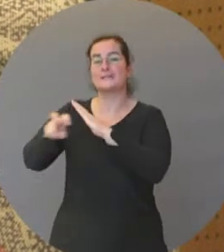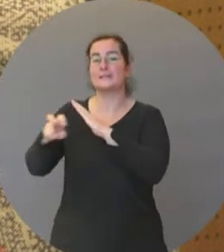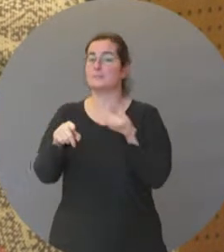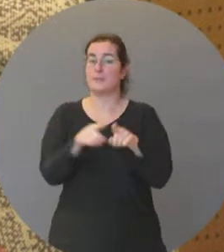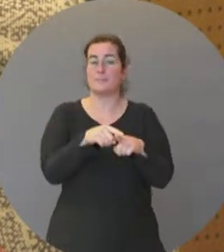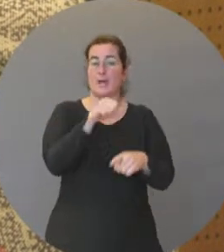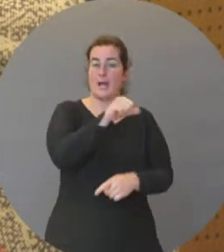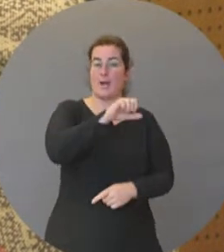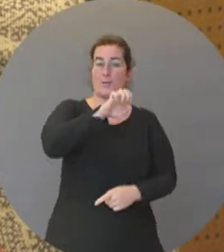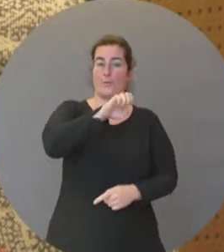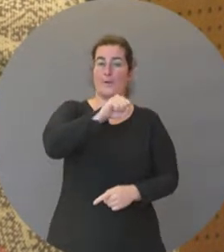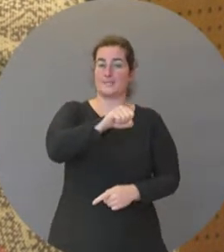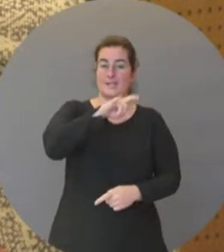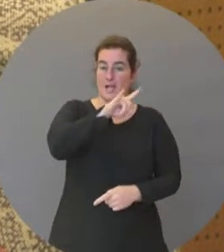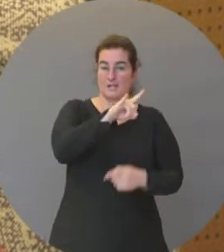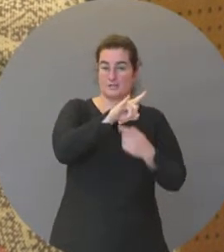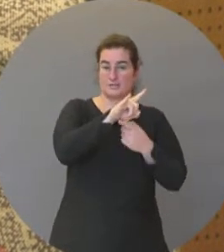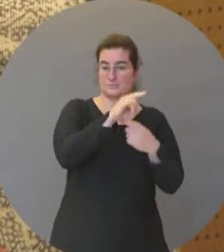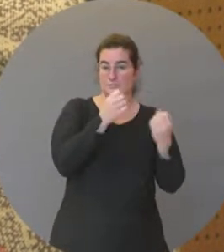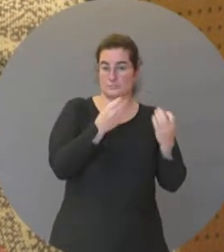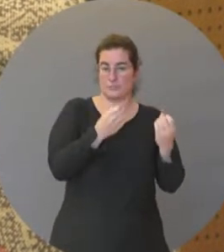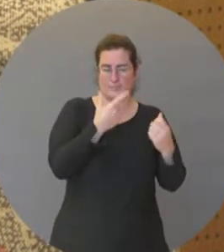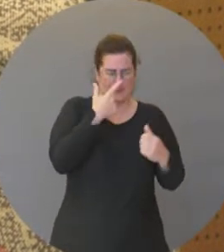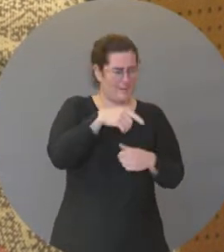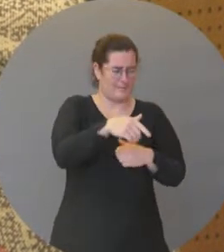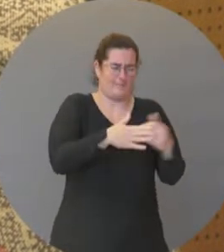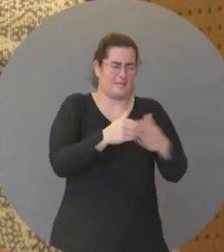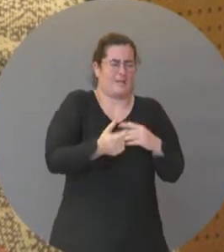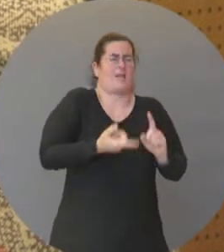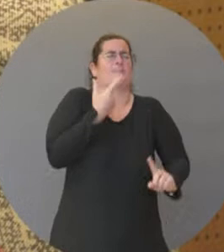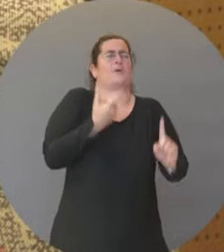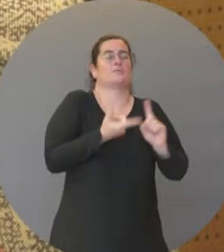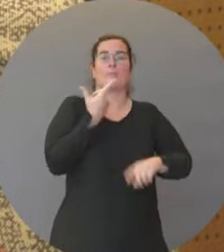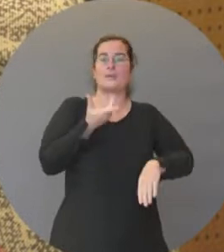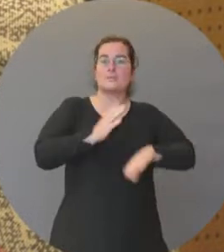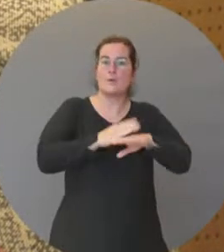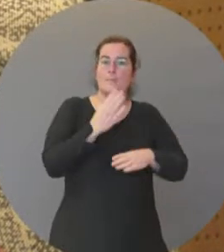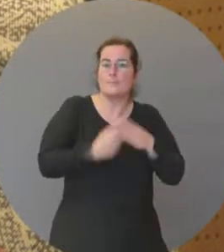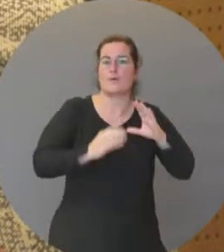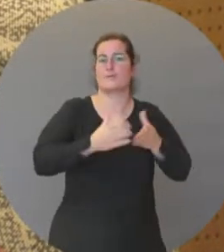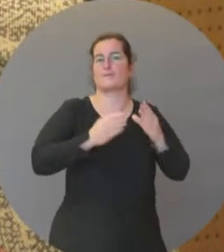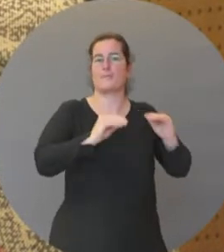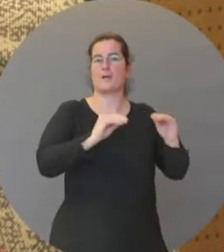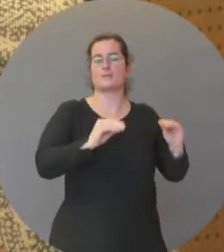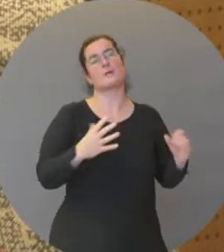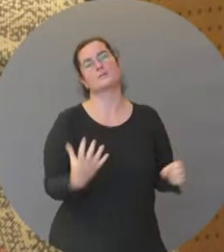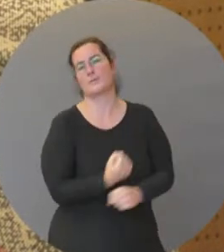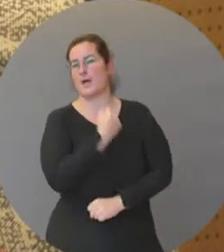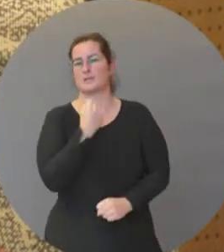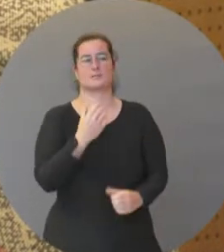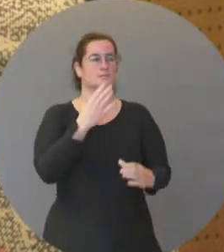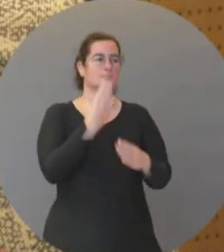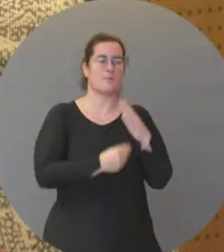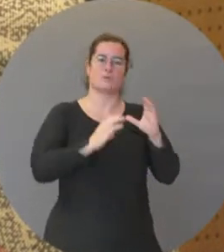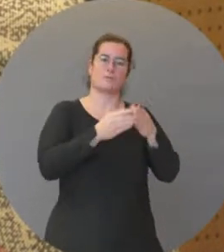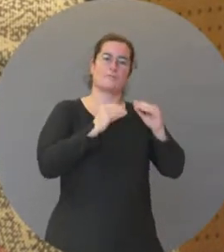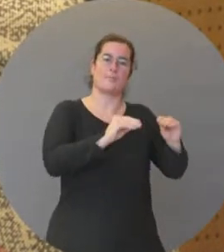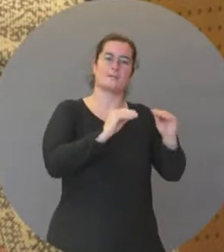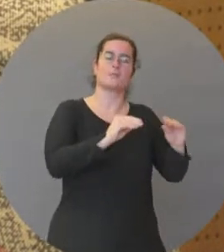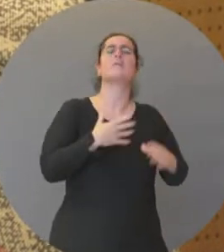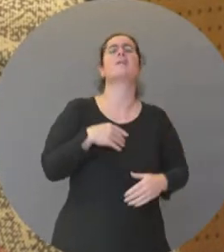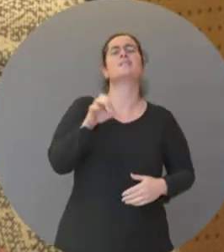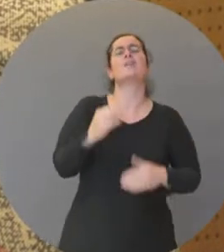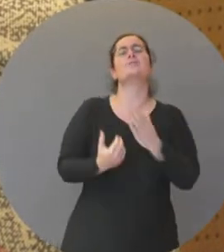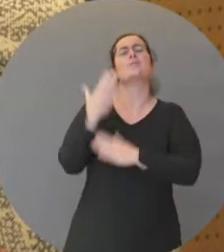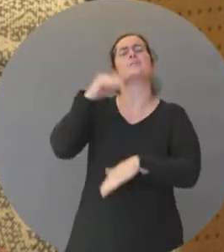qui sont souvent peu formés malheureusement mais ils en ont ils en ont besoin de cette formation c'est d'ailleurs que la journée de solidarité qui existe